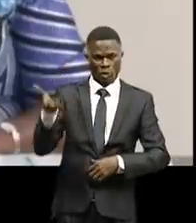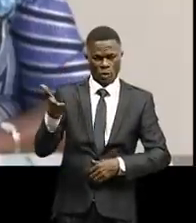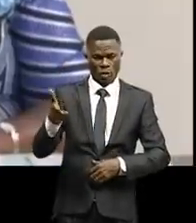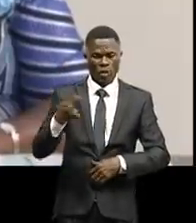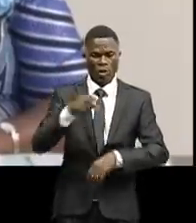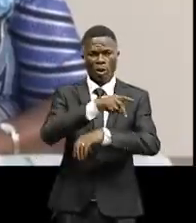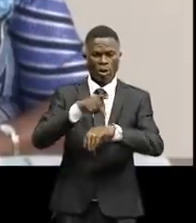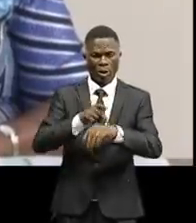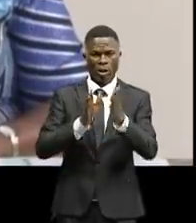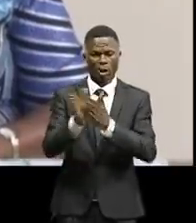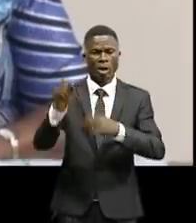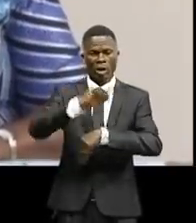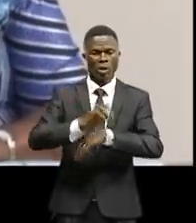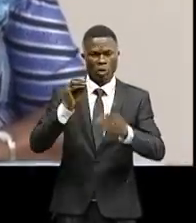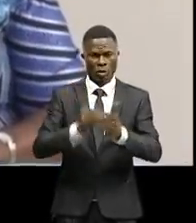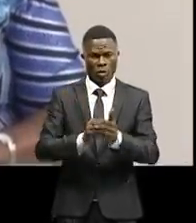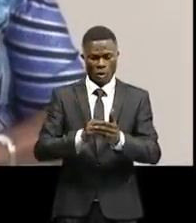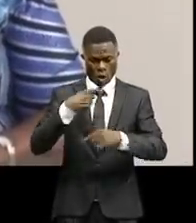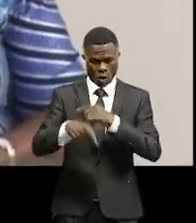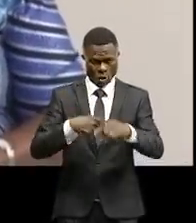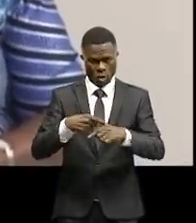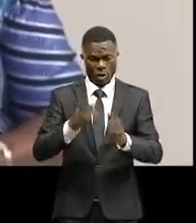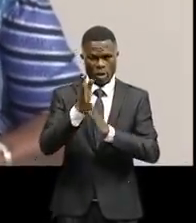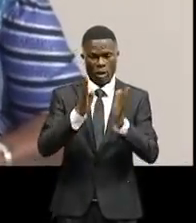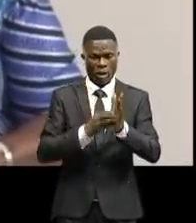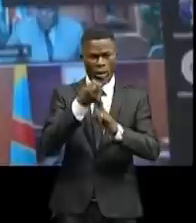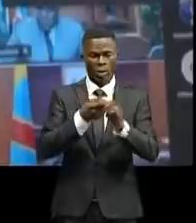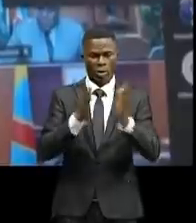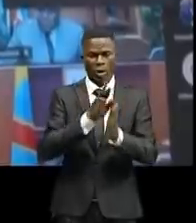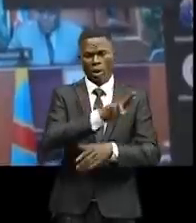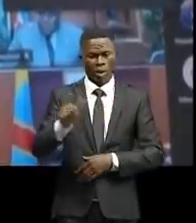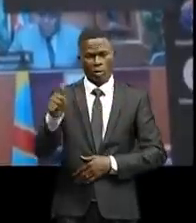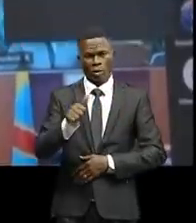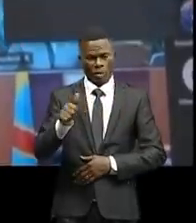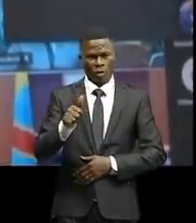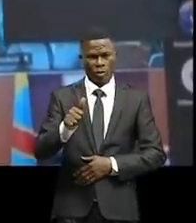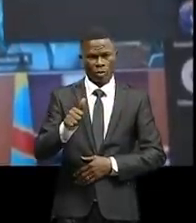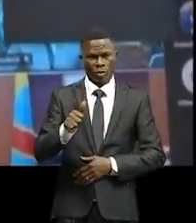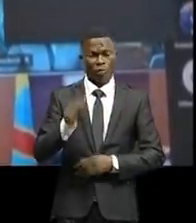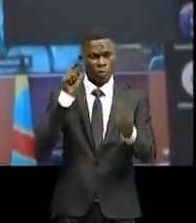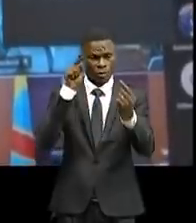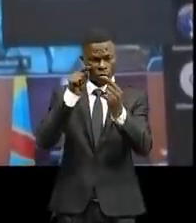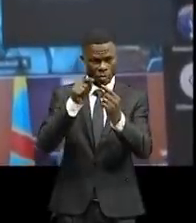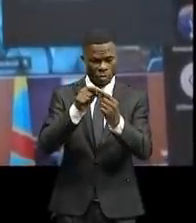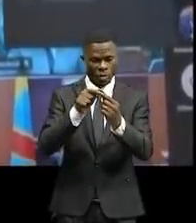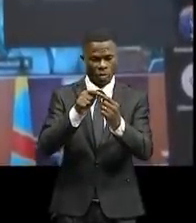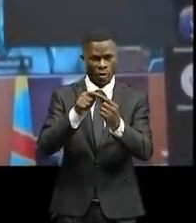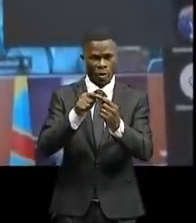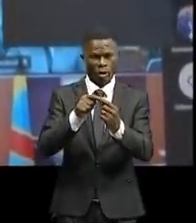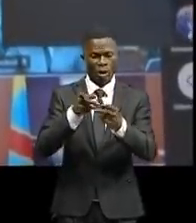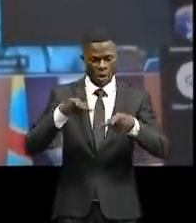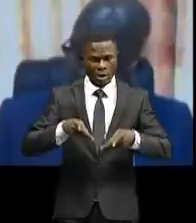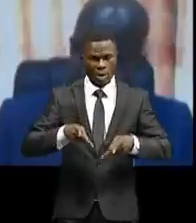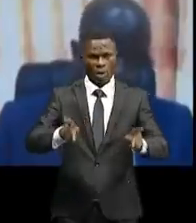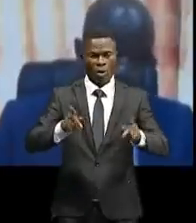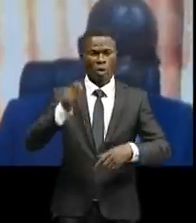une période de 15 jours, prenant cours le 19 octobre 2021. L'objectif étant de